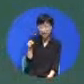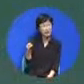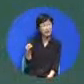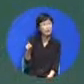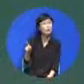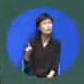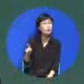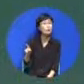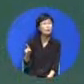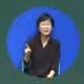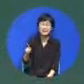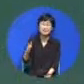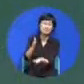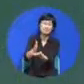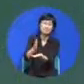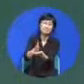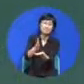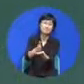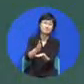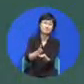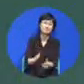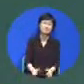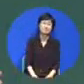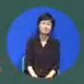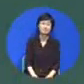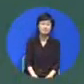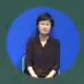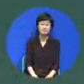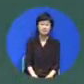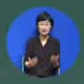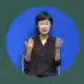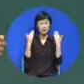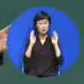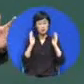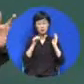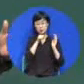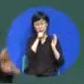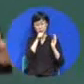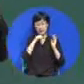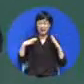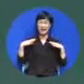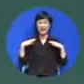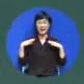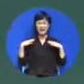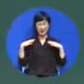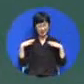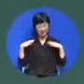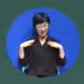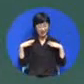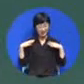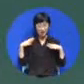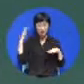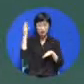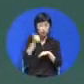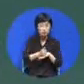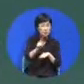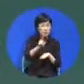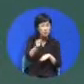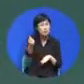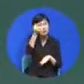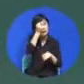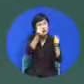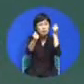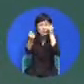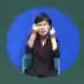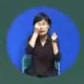they don't understand what spiritual strength is, how can you even live in the world? 그거 가지고 까부는데 그건 까불만해. 가보면 진다니까. People, they